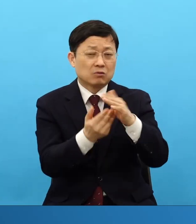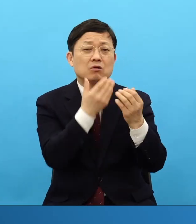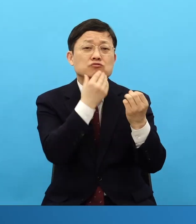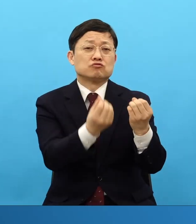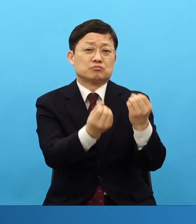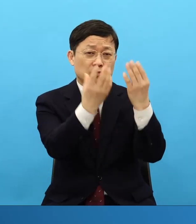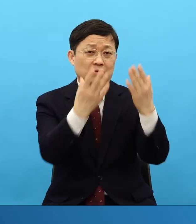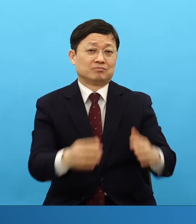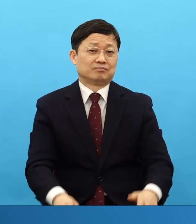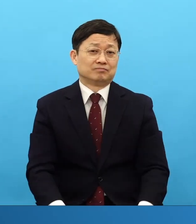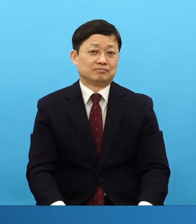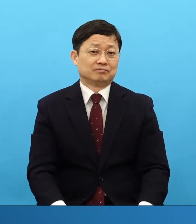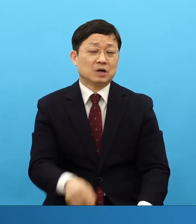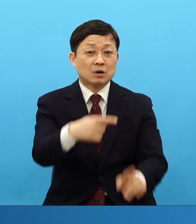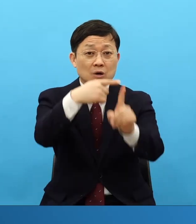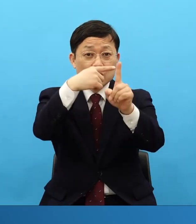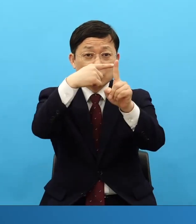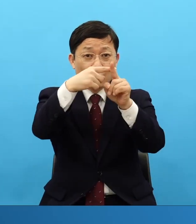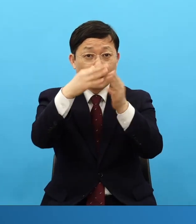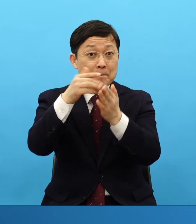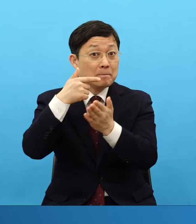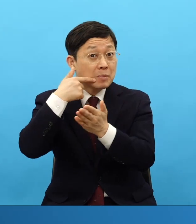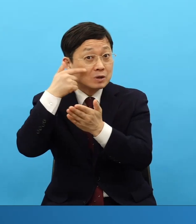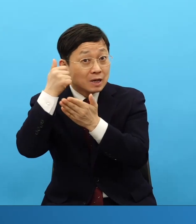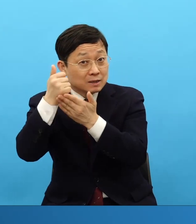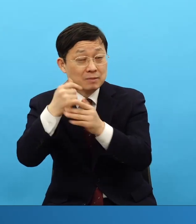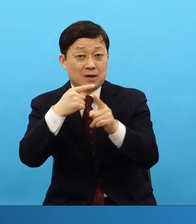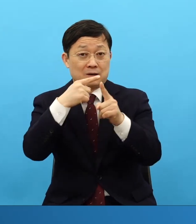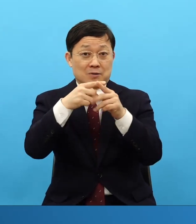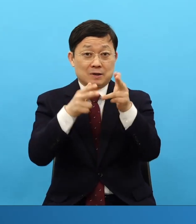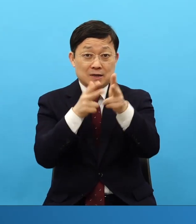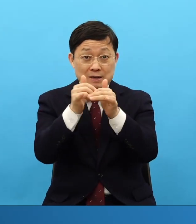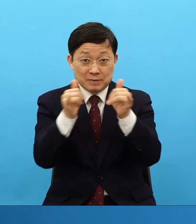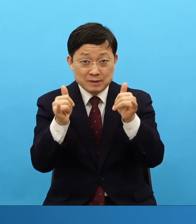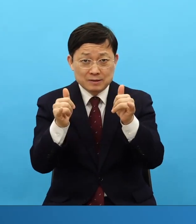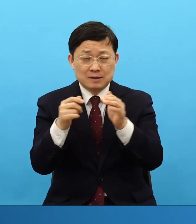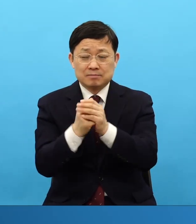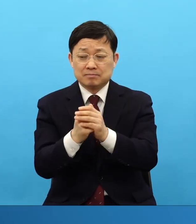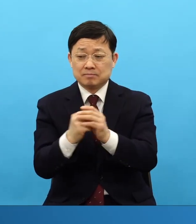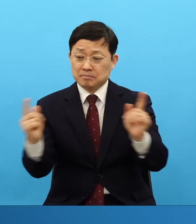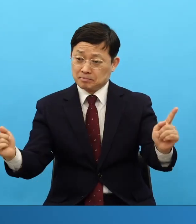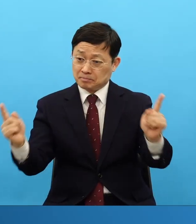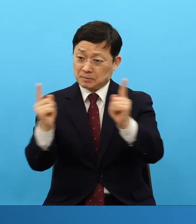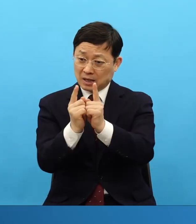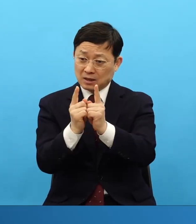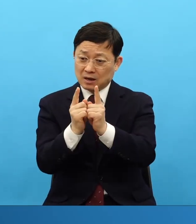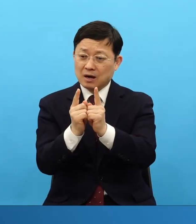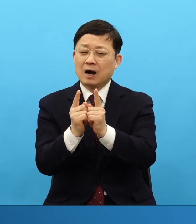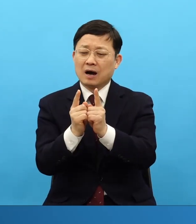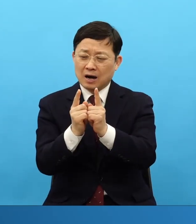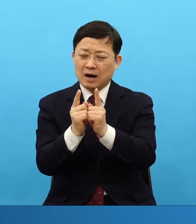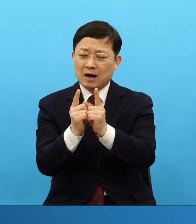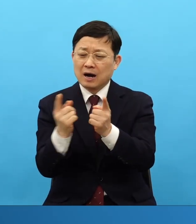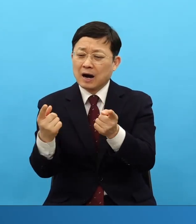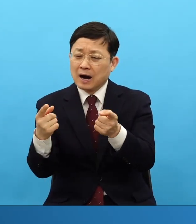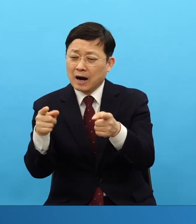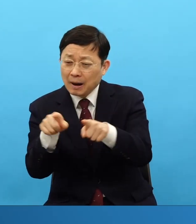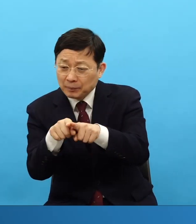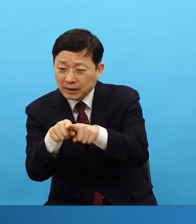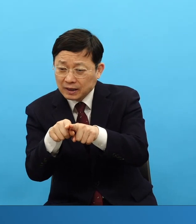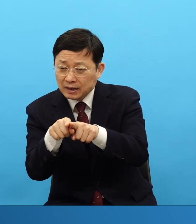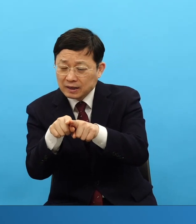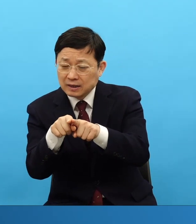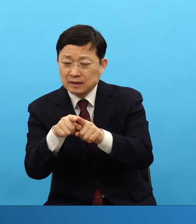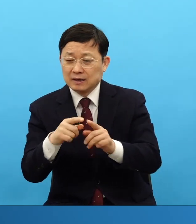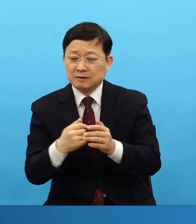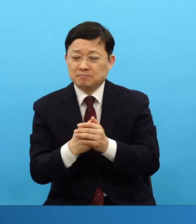최고의 축복의 사람으로 만들어야 돼요. Pastor missionaries in your church, the 그게 church 뭡니까? officers, make them the most blessed people. 미션과 망대를